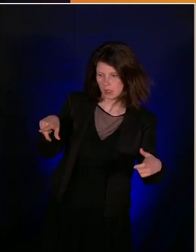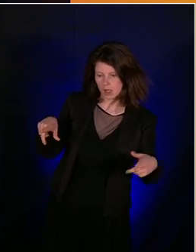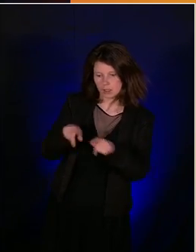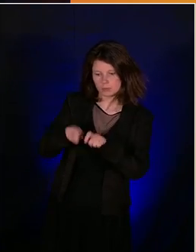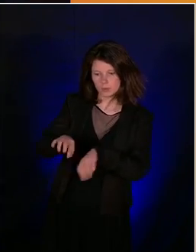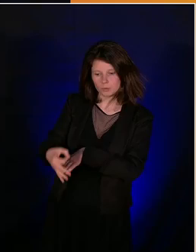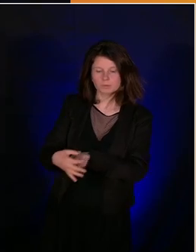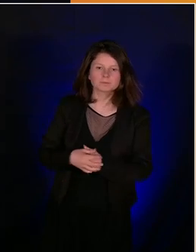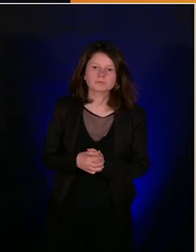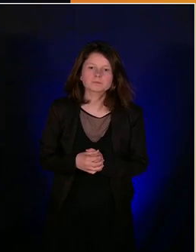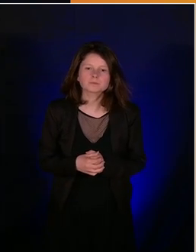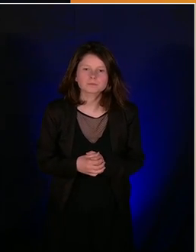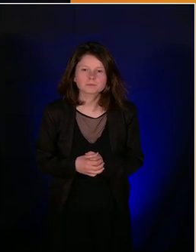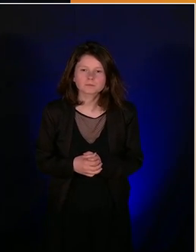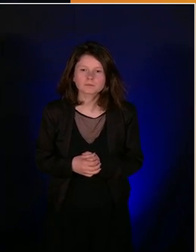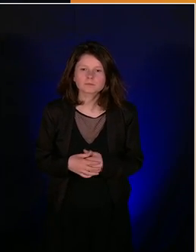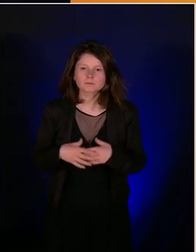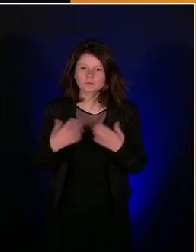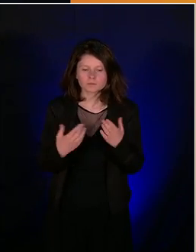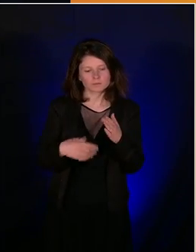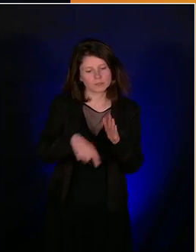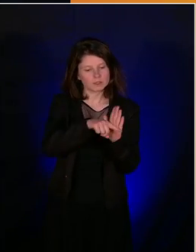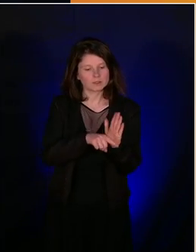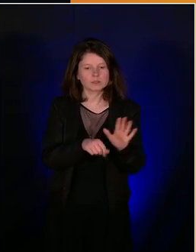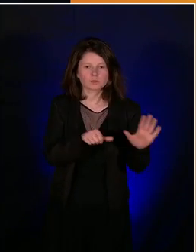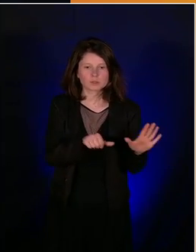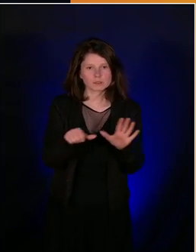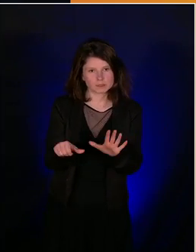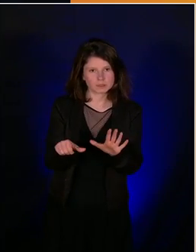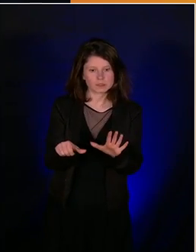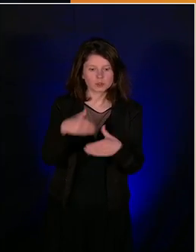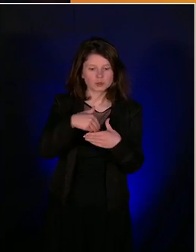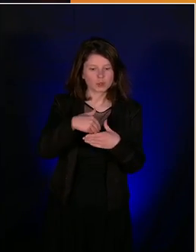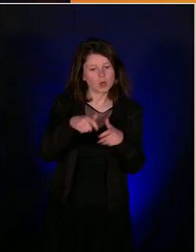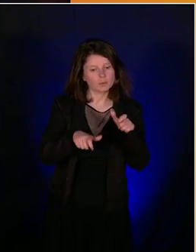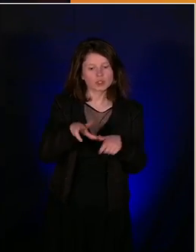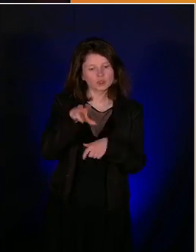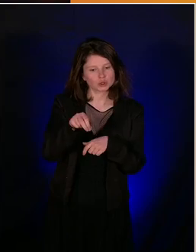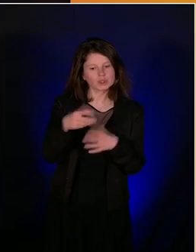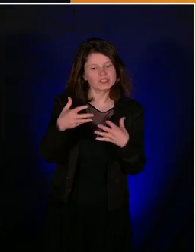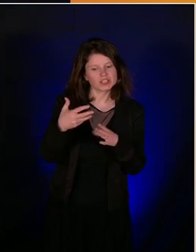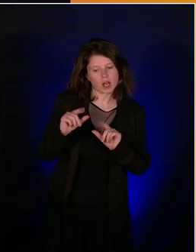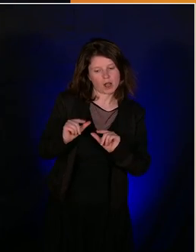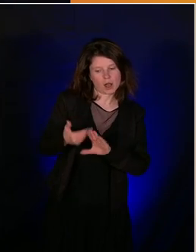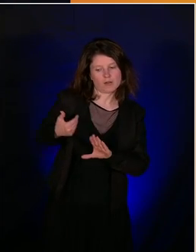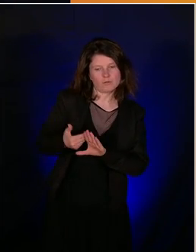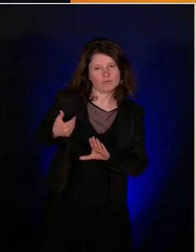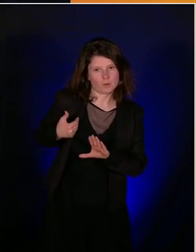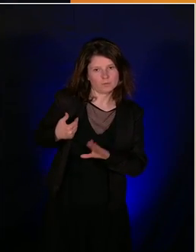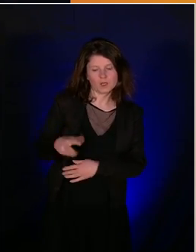de renouvellement une liste de 66 avec 30 sortants et 36 candidatures